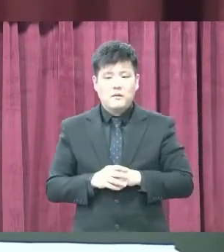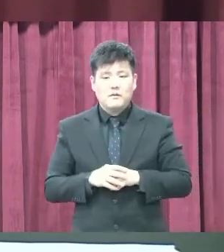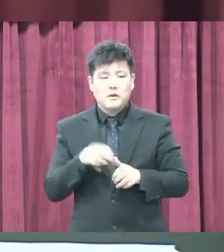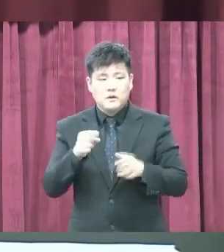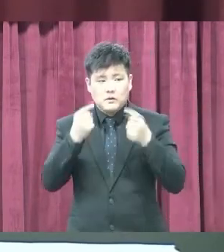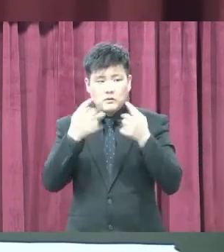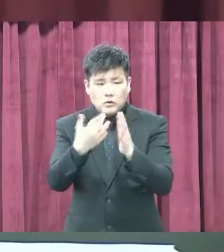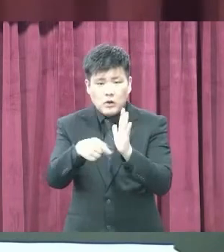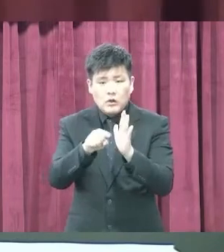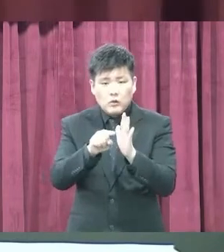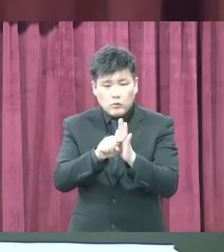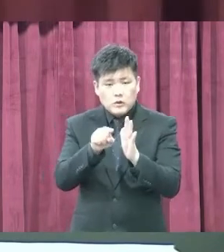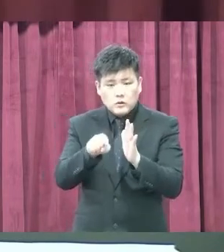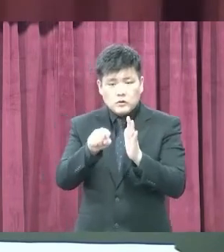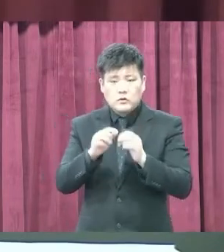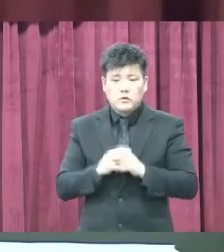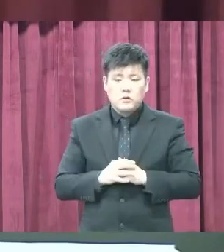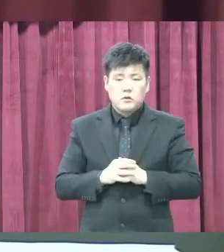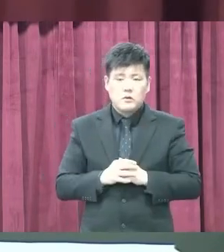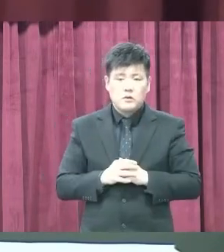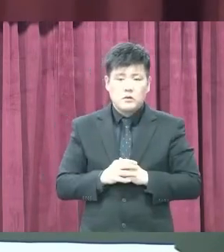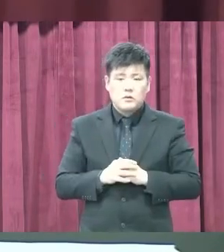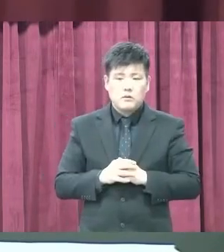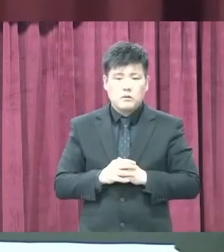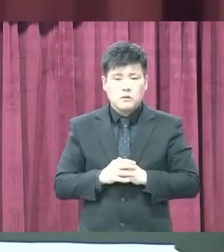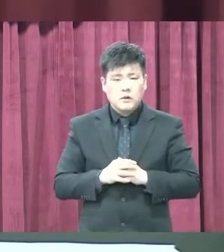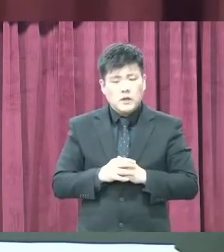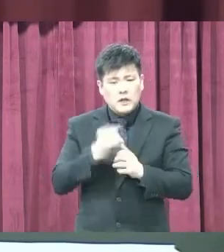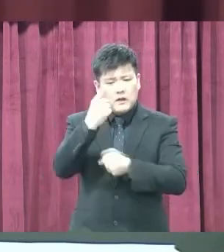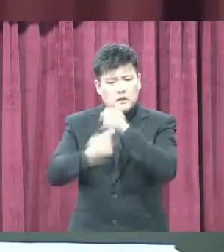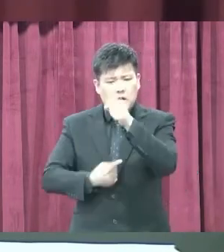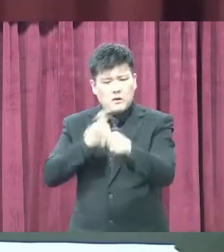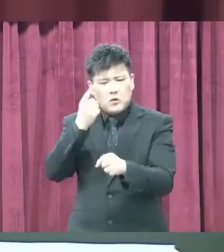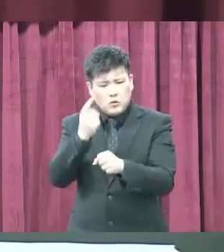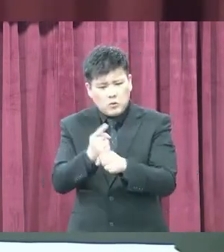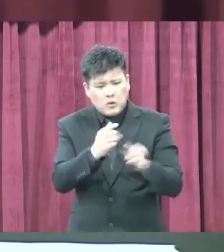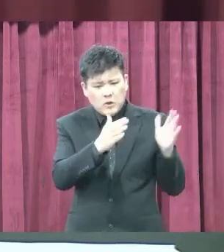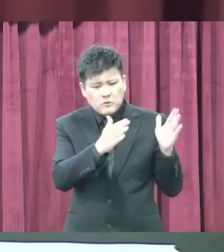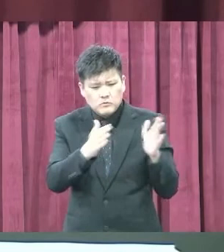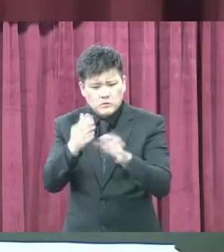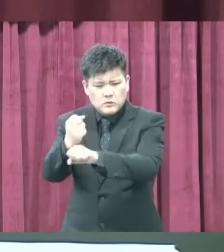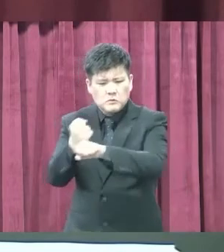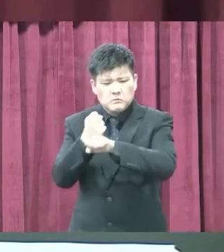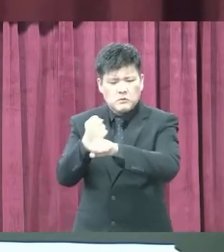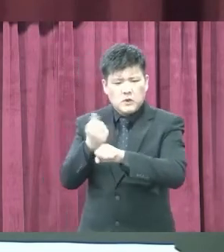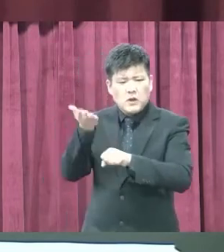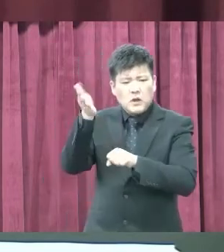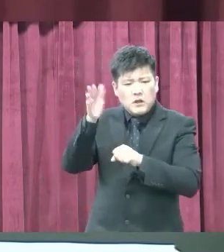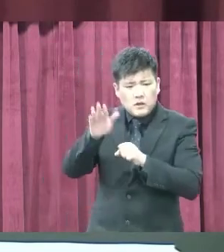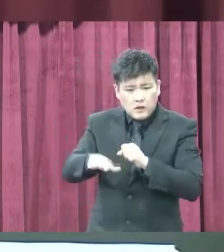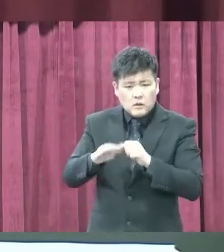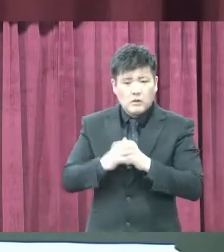이게 코호트 스타디에서 시계열적으로 계속 팔로우업을 해야 되는 건데 우리는 그냥 크로스 섹셔널 스타디로 그냥